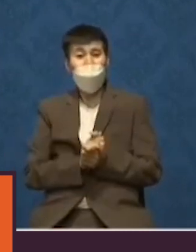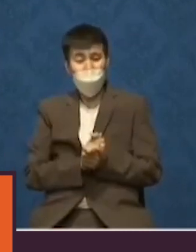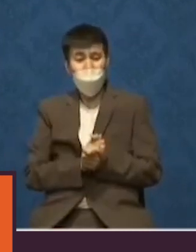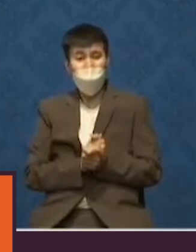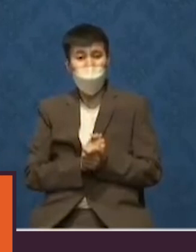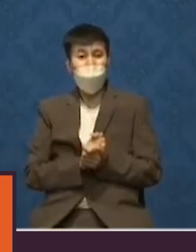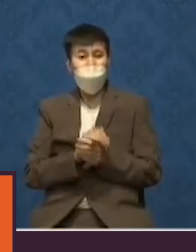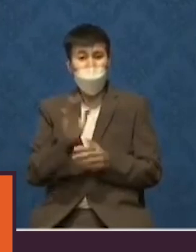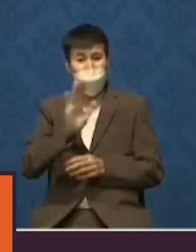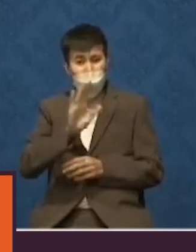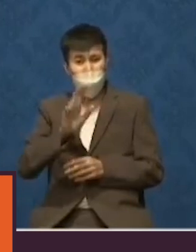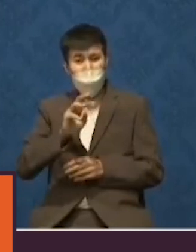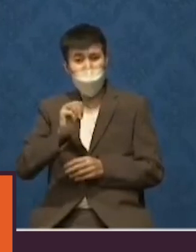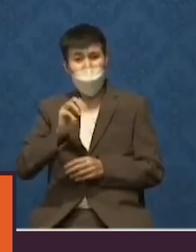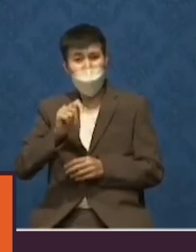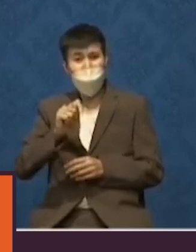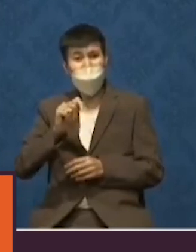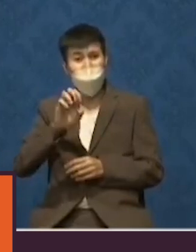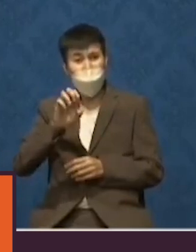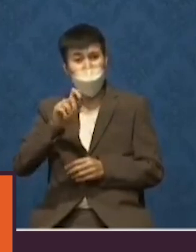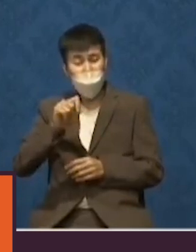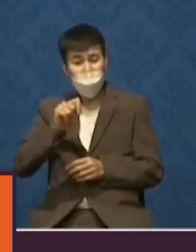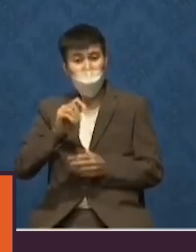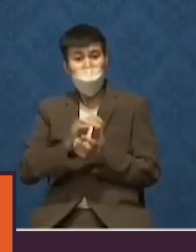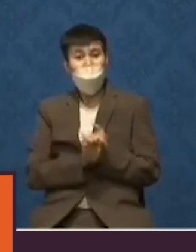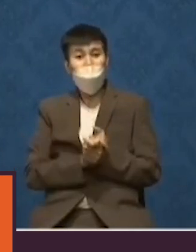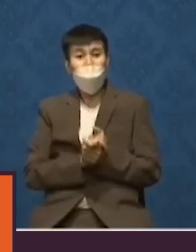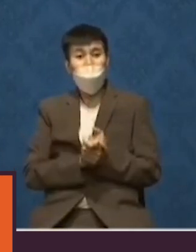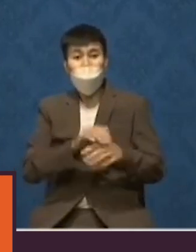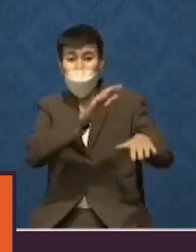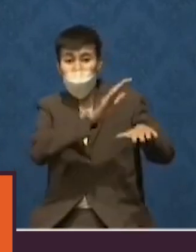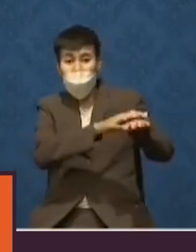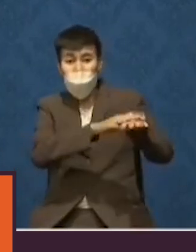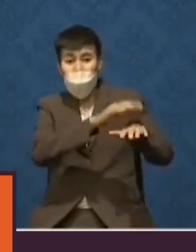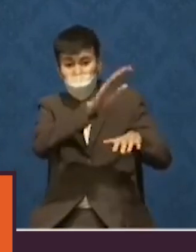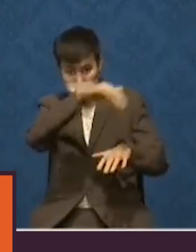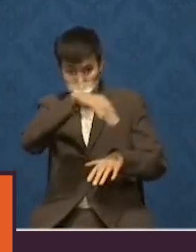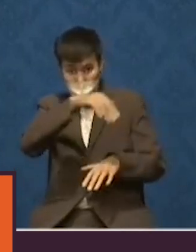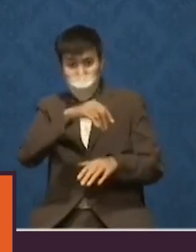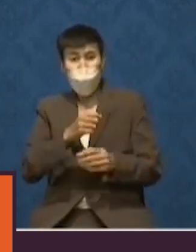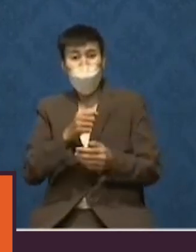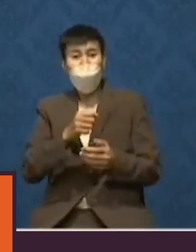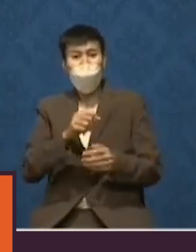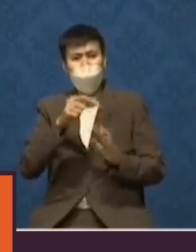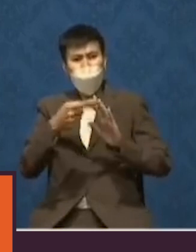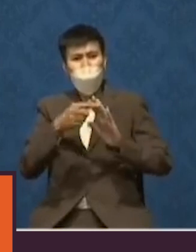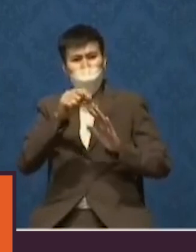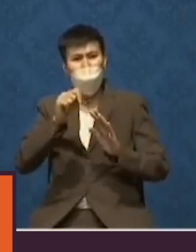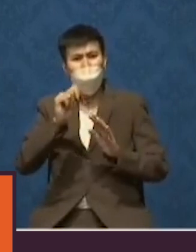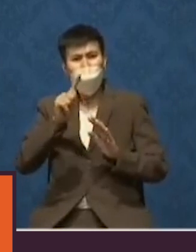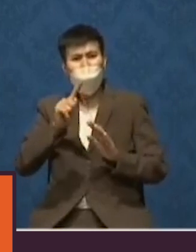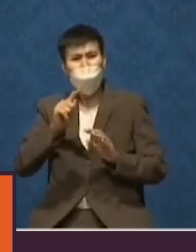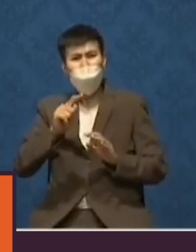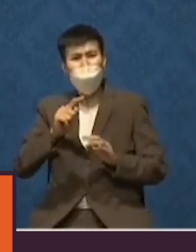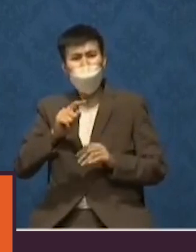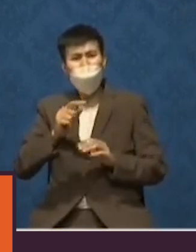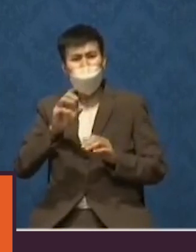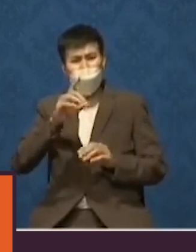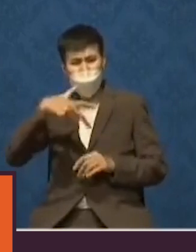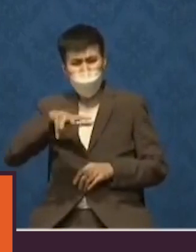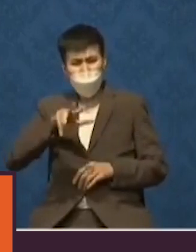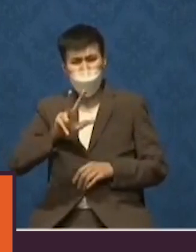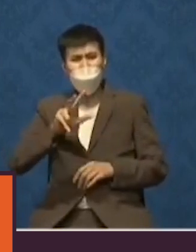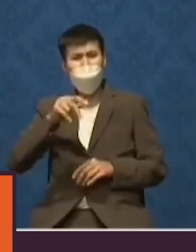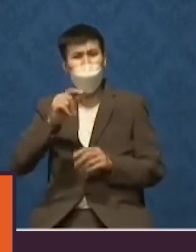ฝ่ายนิติบัญญัติเรียกส.ส.ทวีพบไปนั่งให้ส.ส.ทวีพบดีเฟนฝ่ายนิติบัญญัติไปนั่งดีเฟนกฎหมายที่เรียงเส